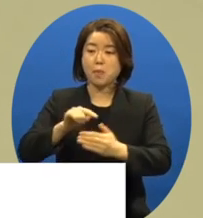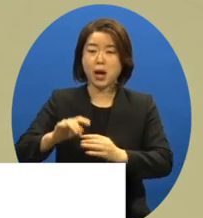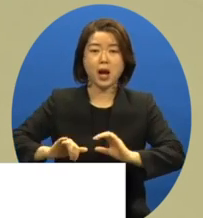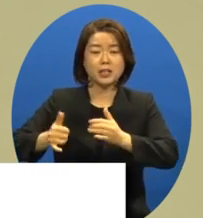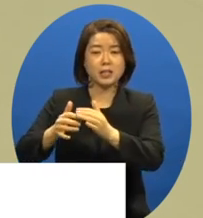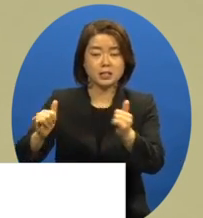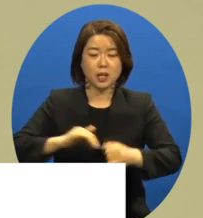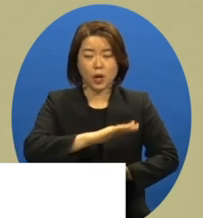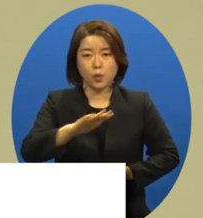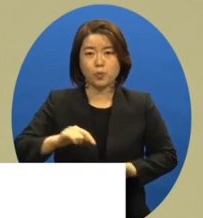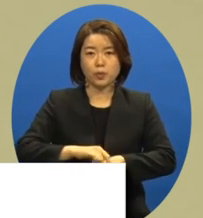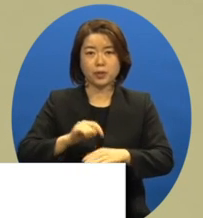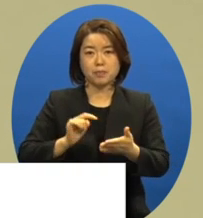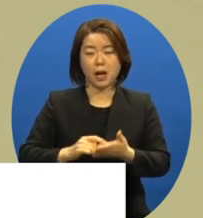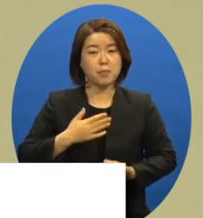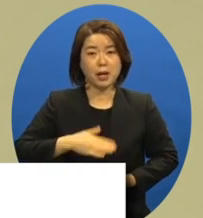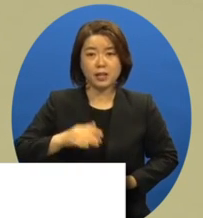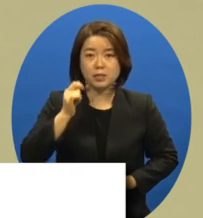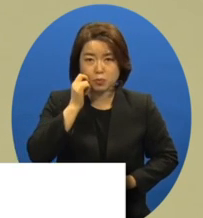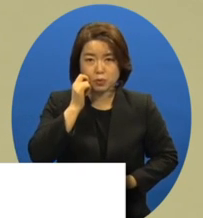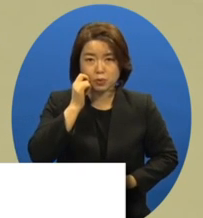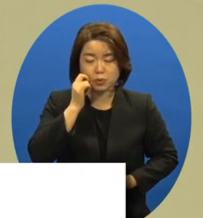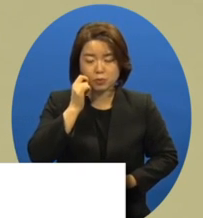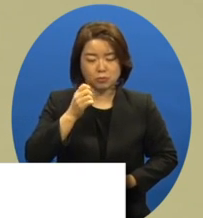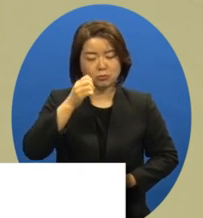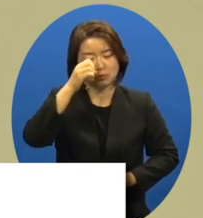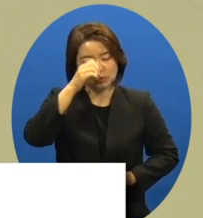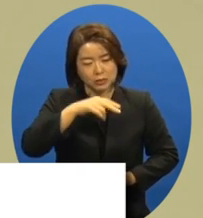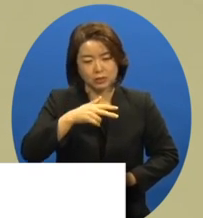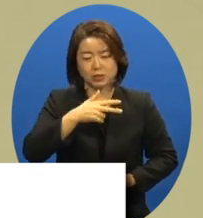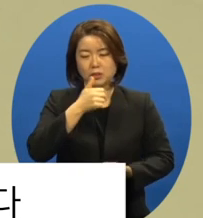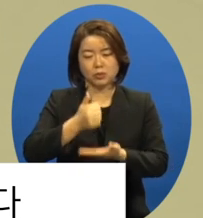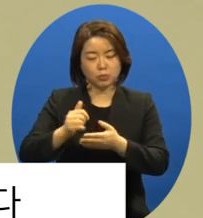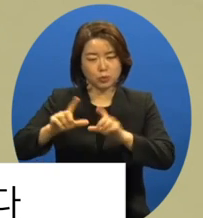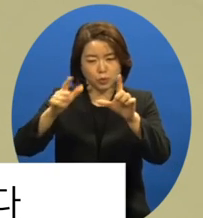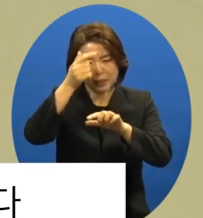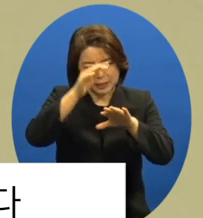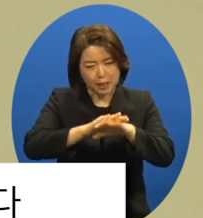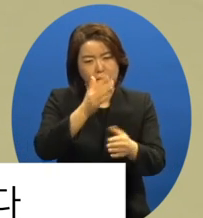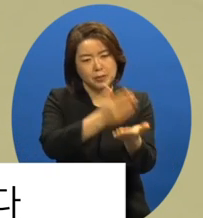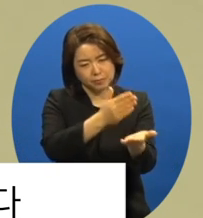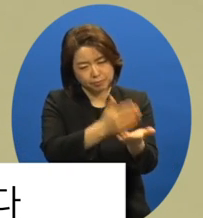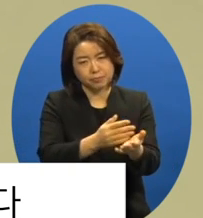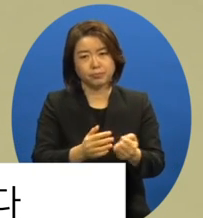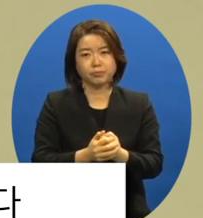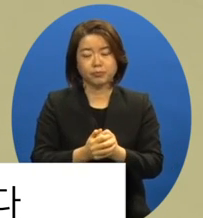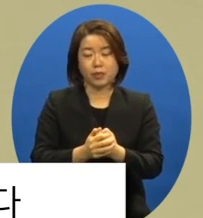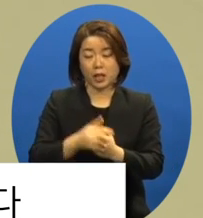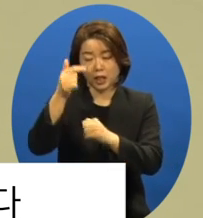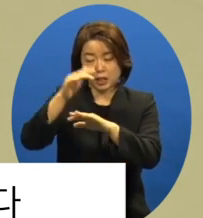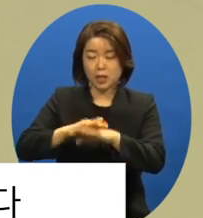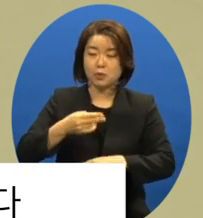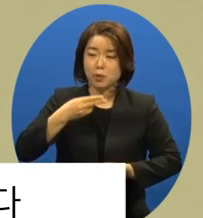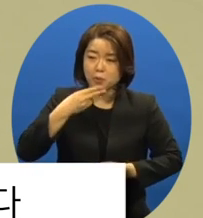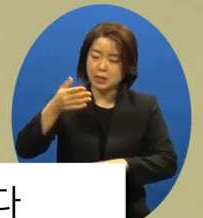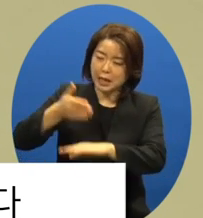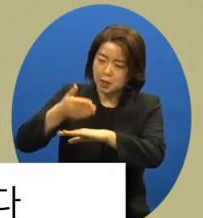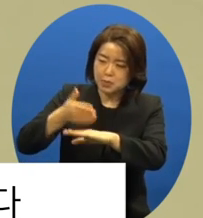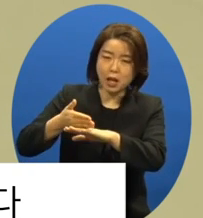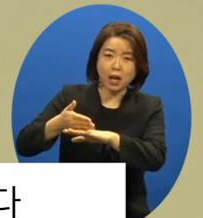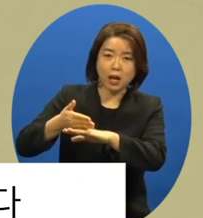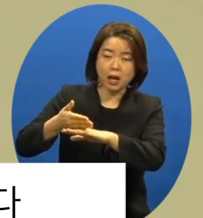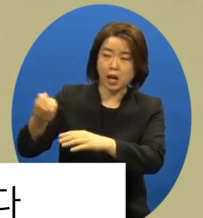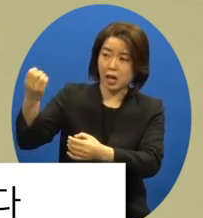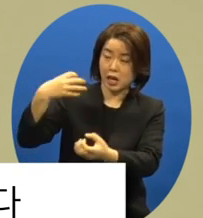못하고 그저 주일에 예배 드리지 마세요, 또 예배 드리지 않아서 감사합니다,